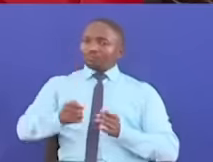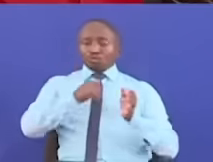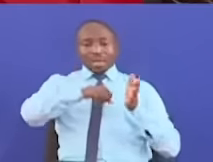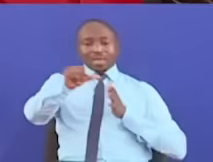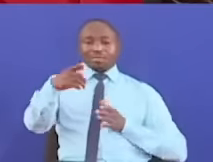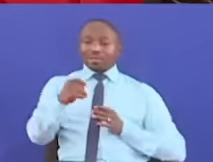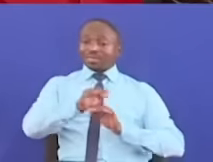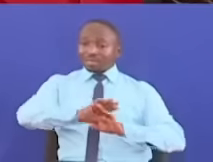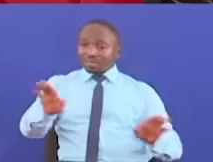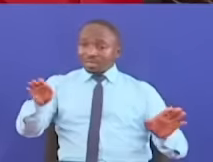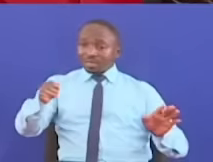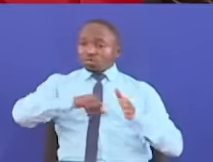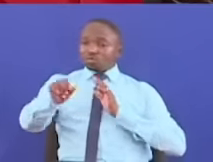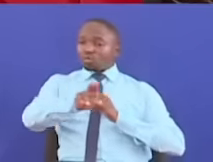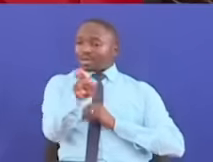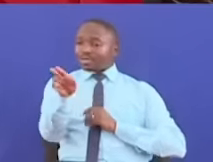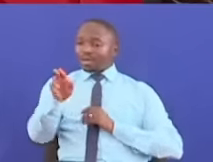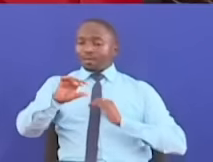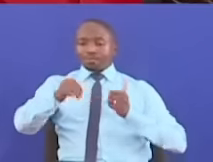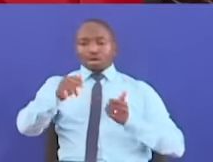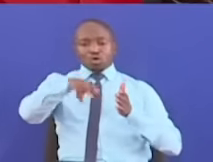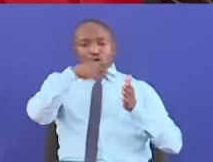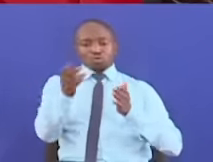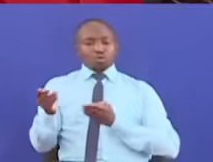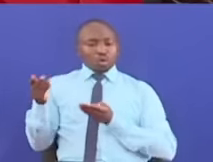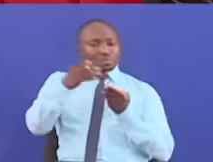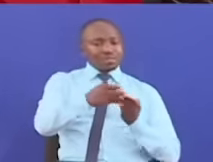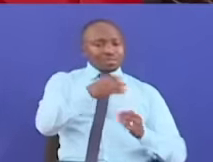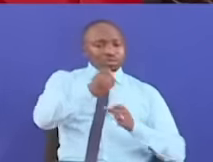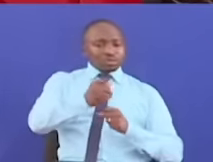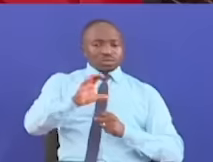na feda za kununu hisa bado MN shindo kuk